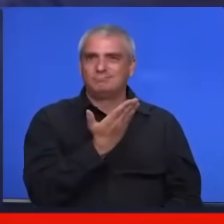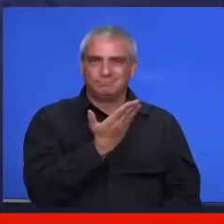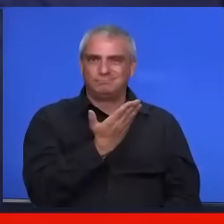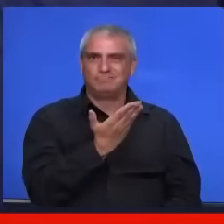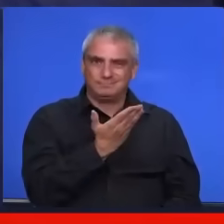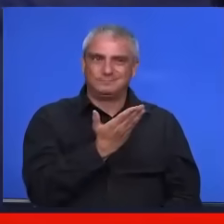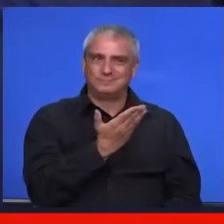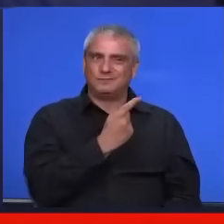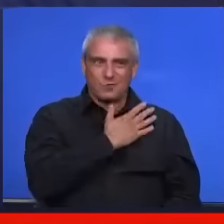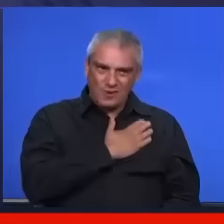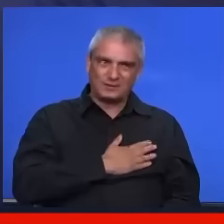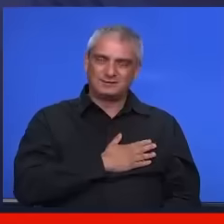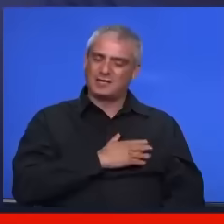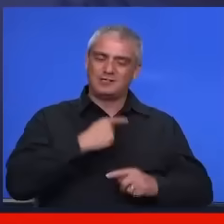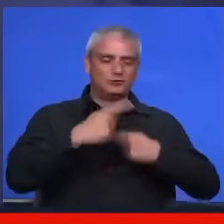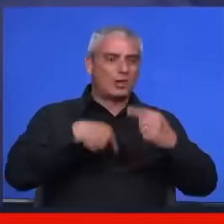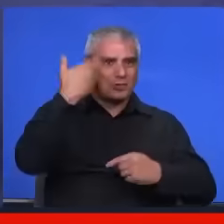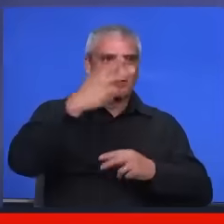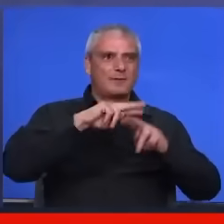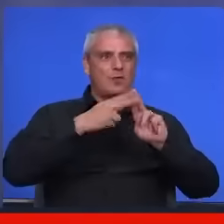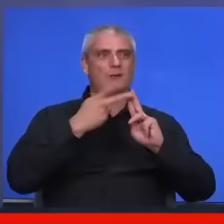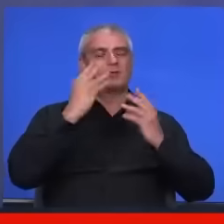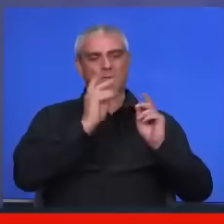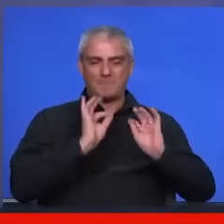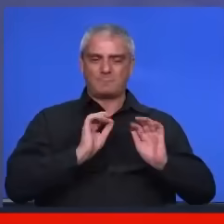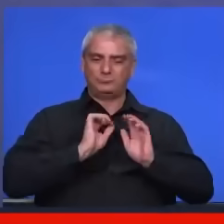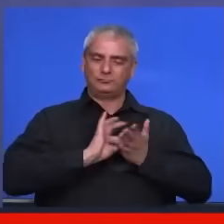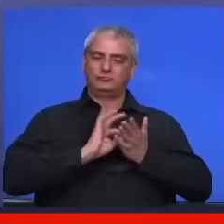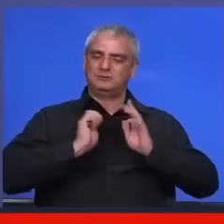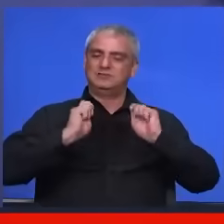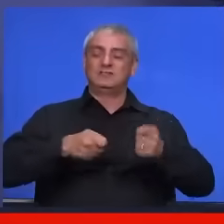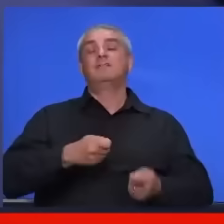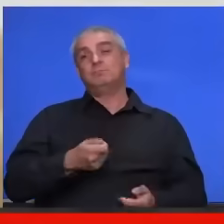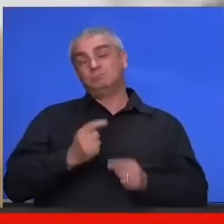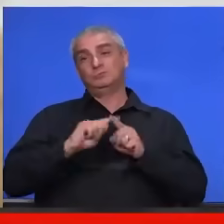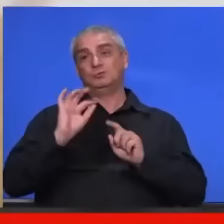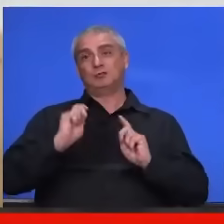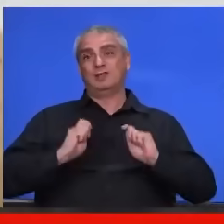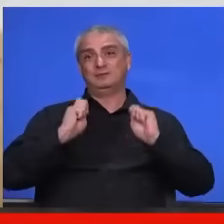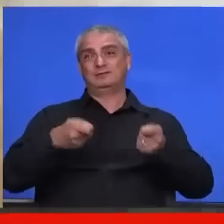שרוצה להותיר לדורות הבאים עולם טוב יותר. השכלת צבא? לגמרי צבא. סוג של צבא.